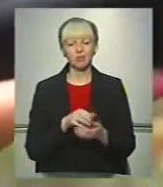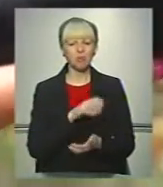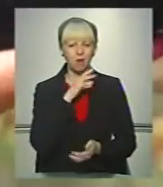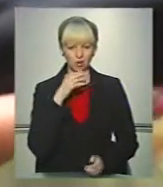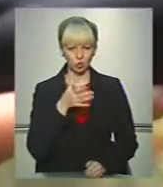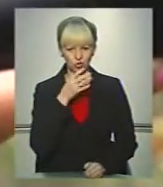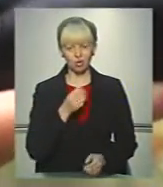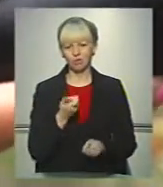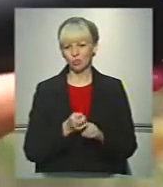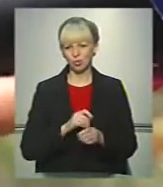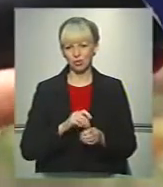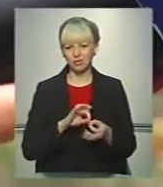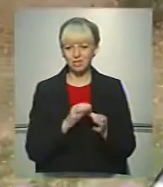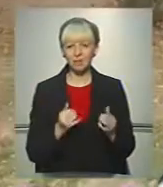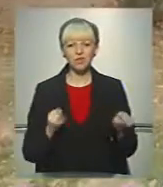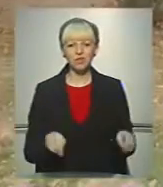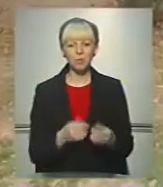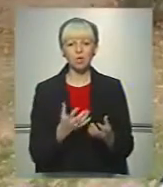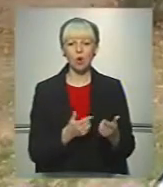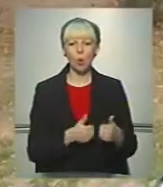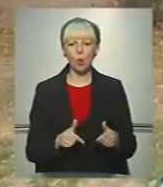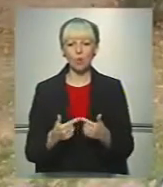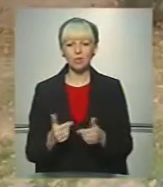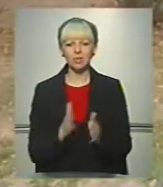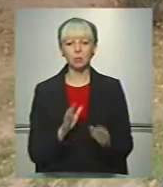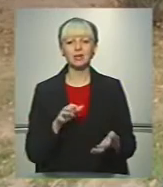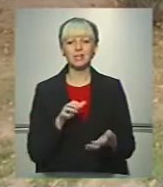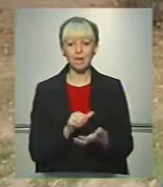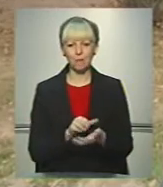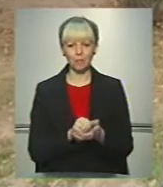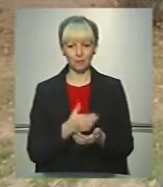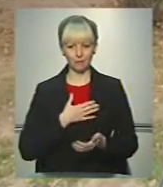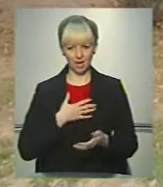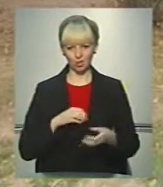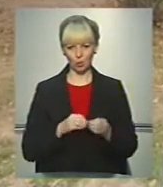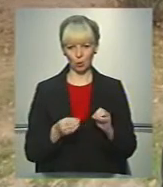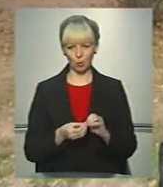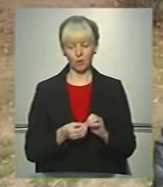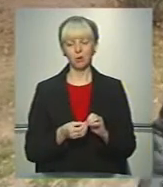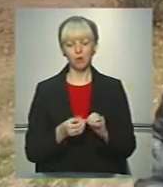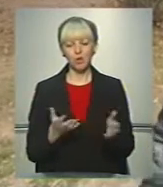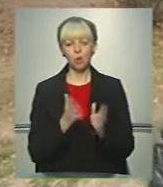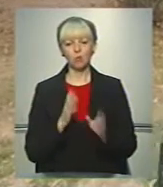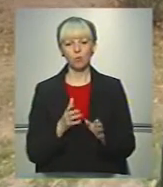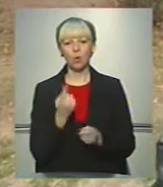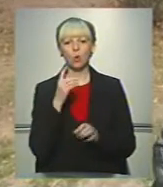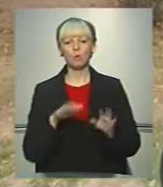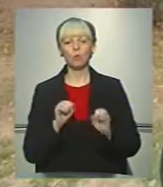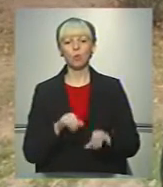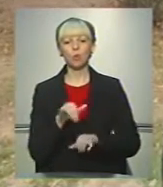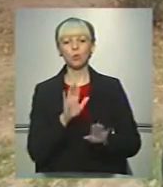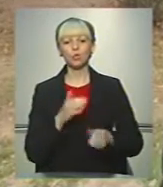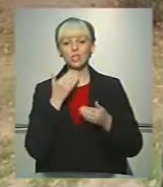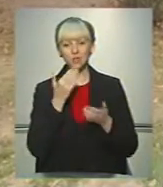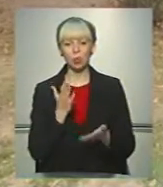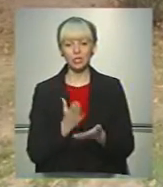багато часу і досить складно. Зараз створення якихось організацій, таких, які будуть займатися саме нашими проблемами, відповідно, в якомусь одному місці, куди можна буде